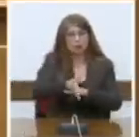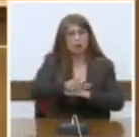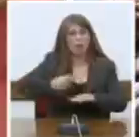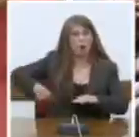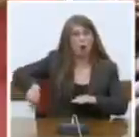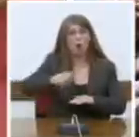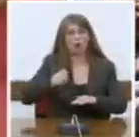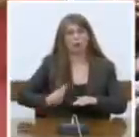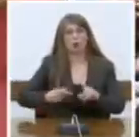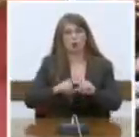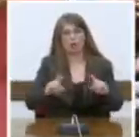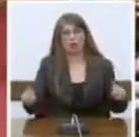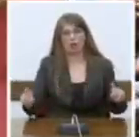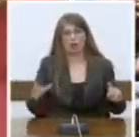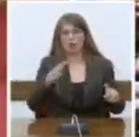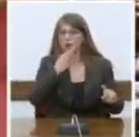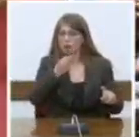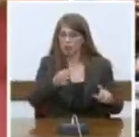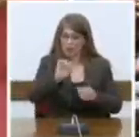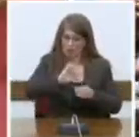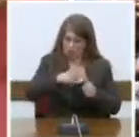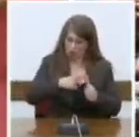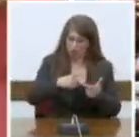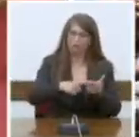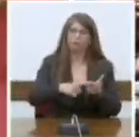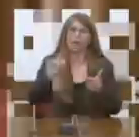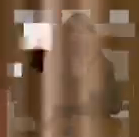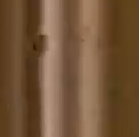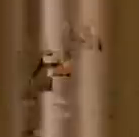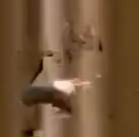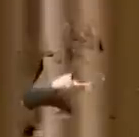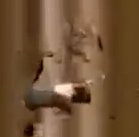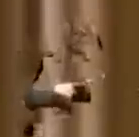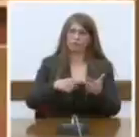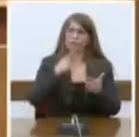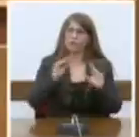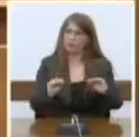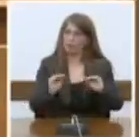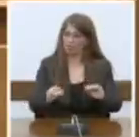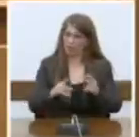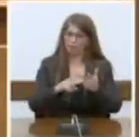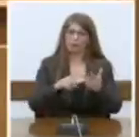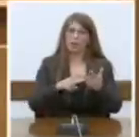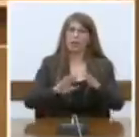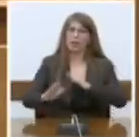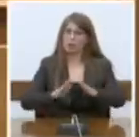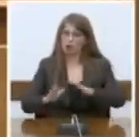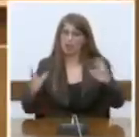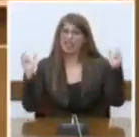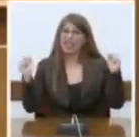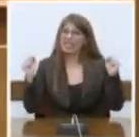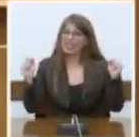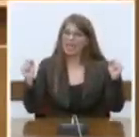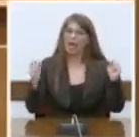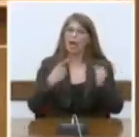στα δημόσια αγαθά. Μιλάμε για το νερό. Μιλάμε για την ενέργεια, μιλάμε όμως και για την παιδεία, για την πρόνοια, για την υγεία,